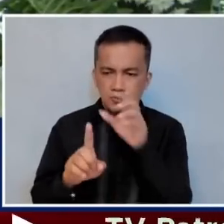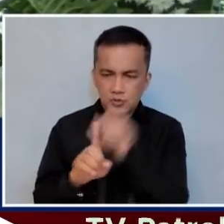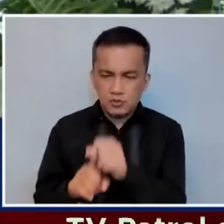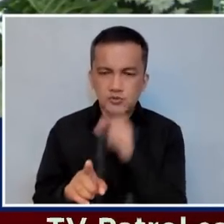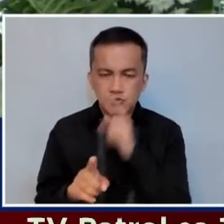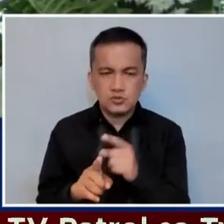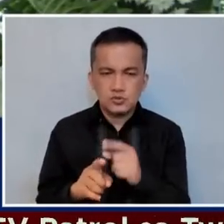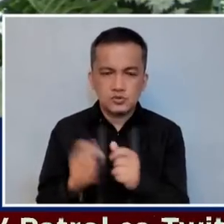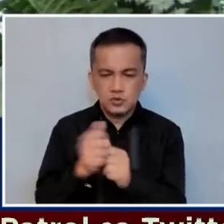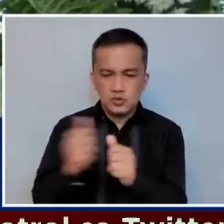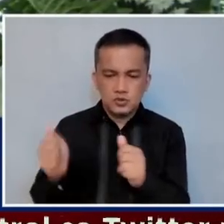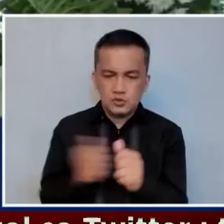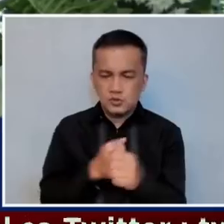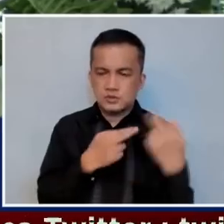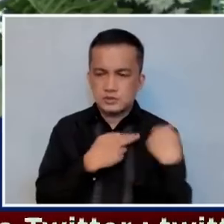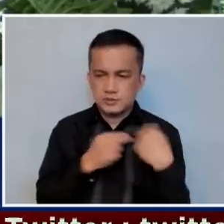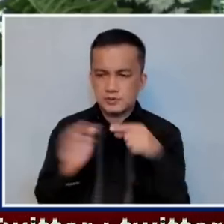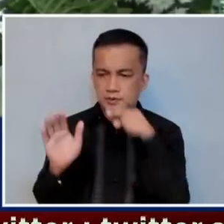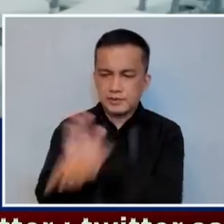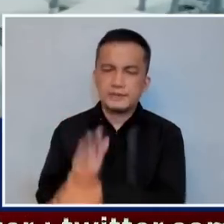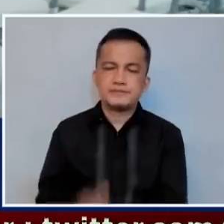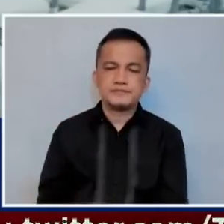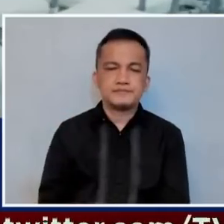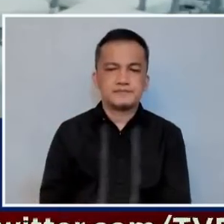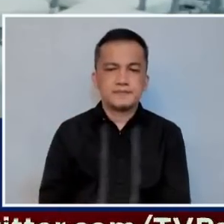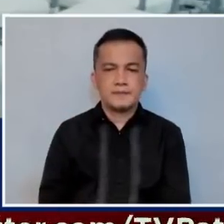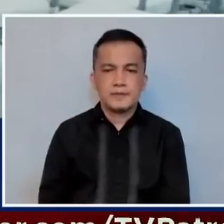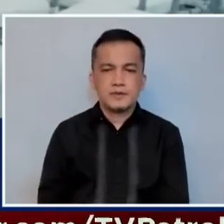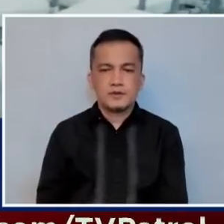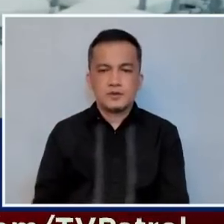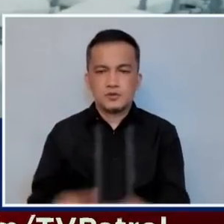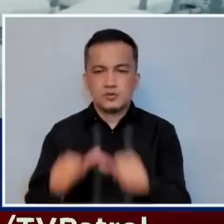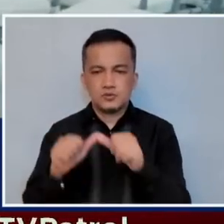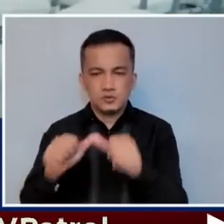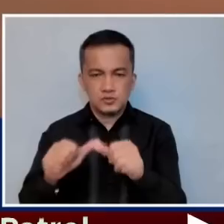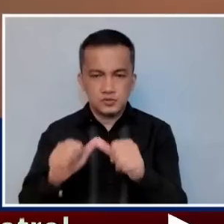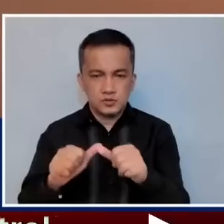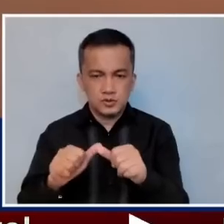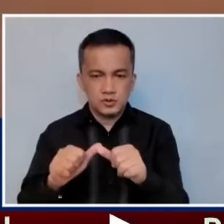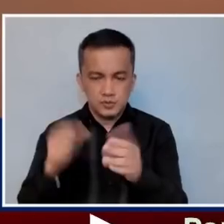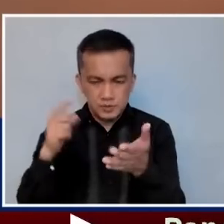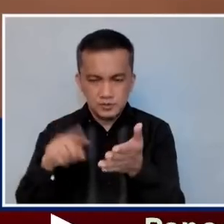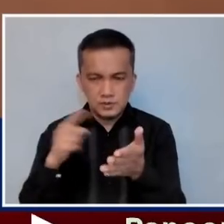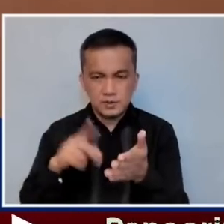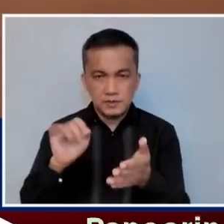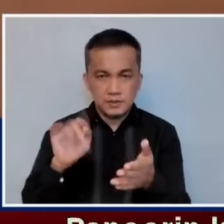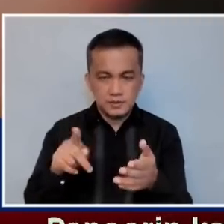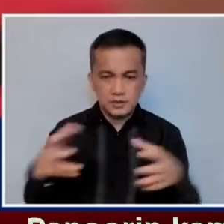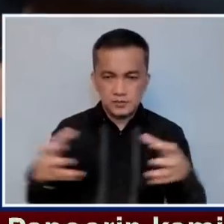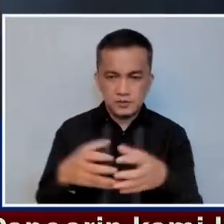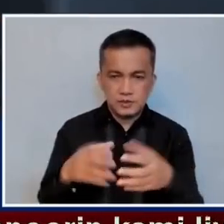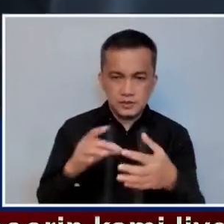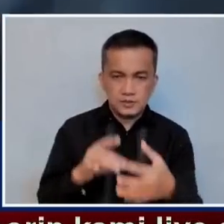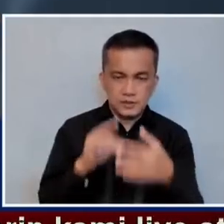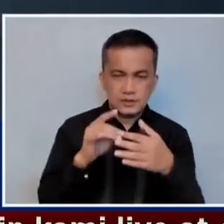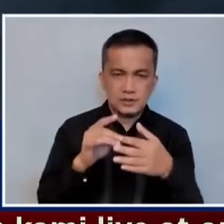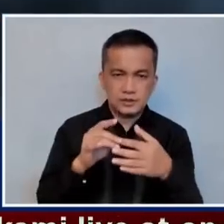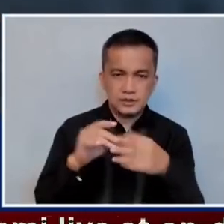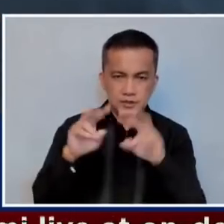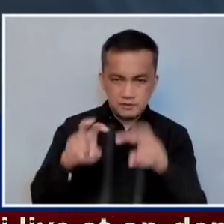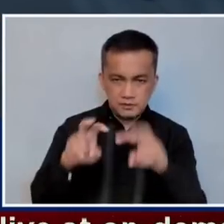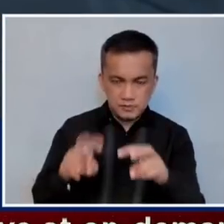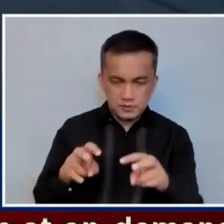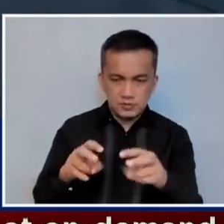nasa likod ng pamamaslang. Patuloy ang imbestigasyon ng PNP at bumuo pa ng Special Investigation Task Group